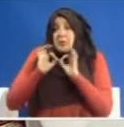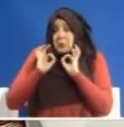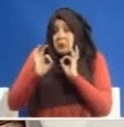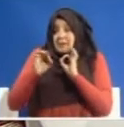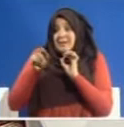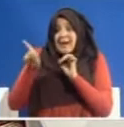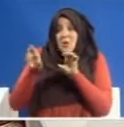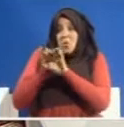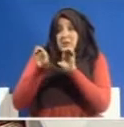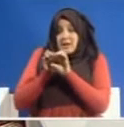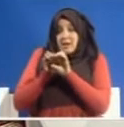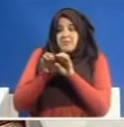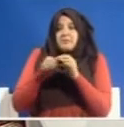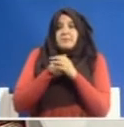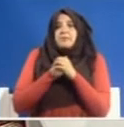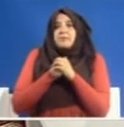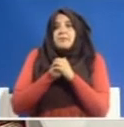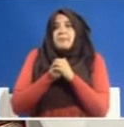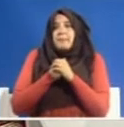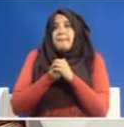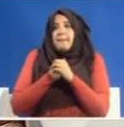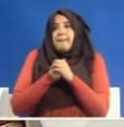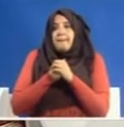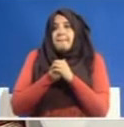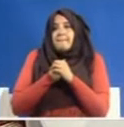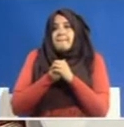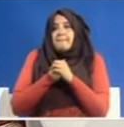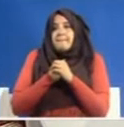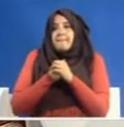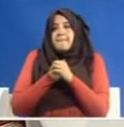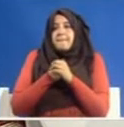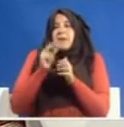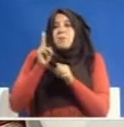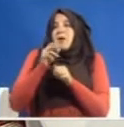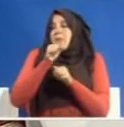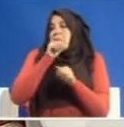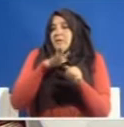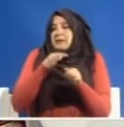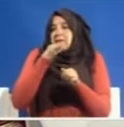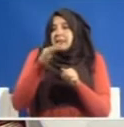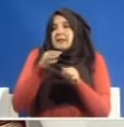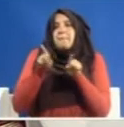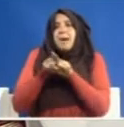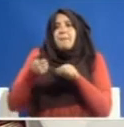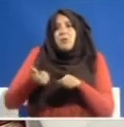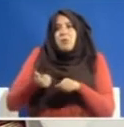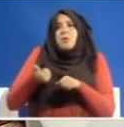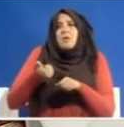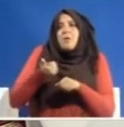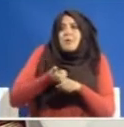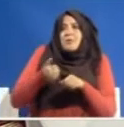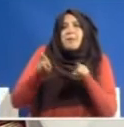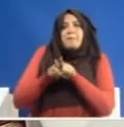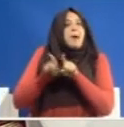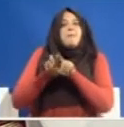لأن لقوله تعالى: أمهاتكم التي أرضعنكم وأخواتكم من الرضاعة، ولقول النبي عليه الصلاة والسلام: يحرم من الرضاعة ما يحرم من